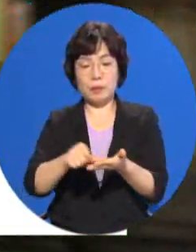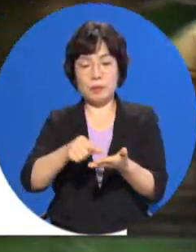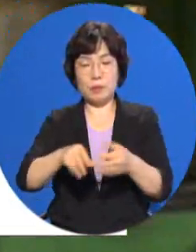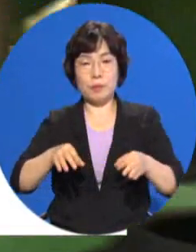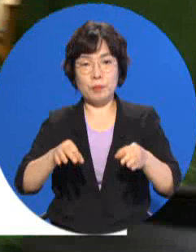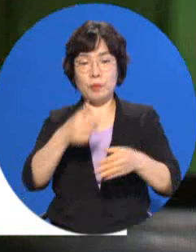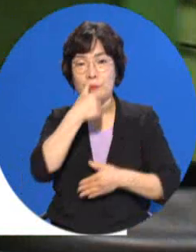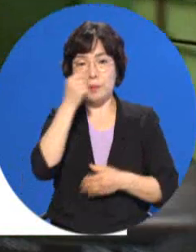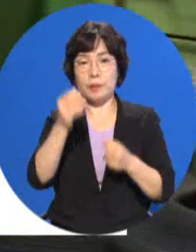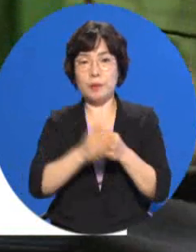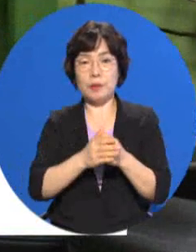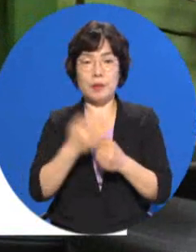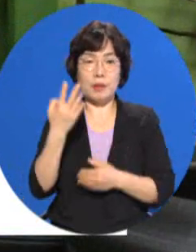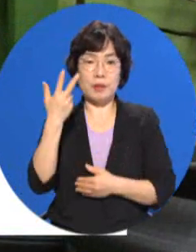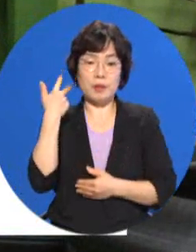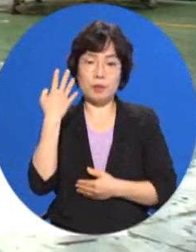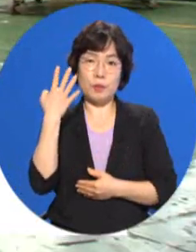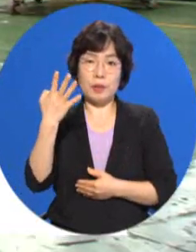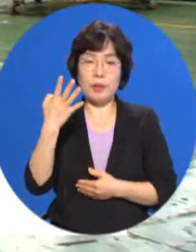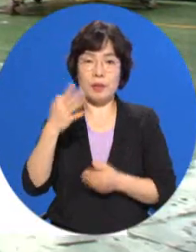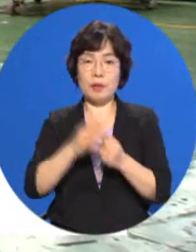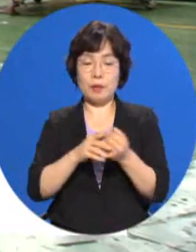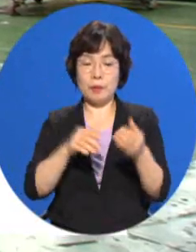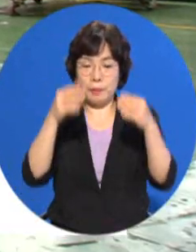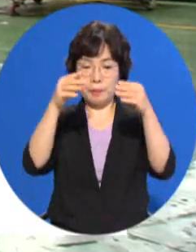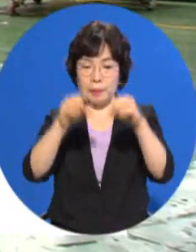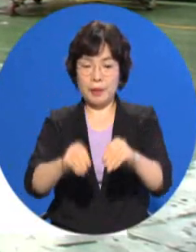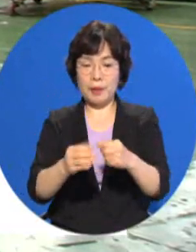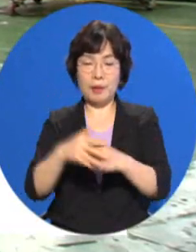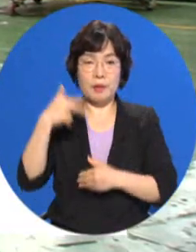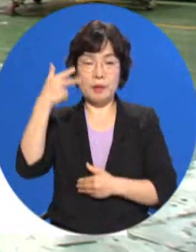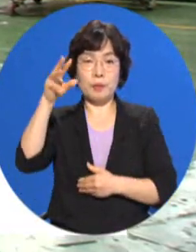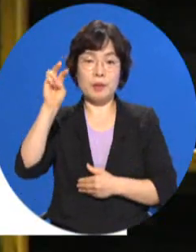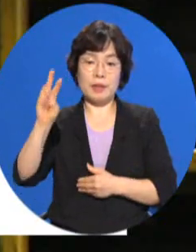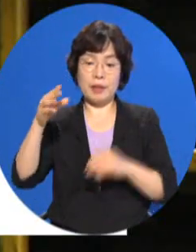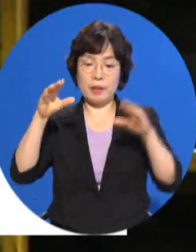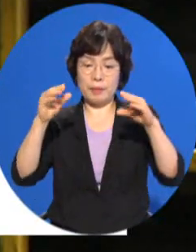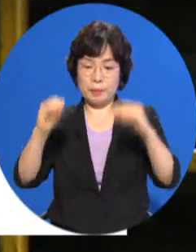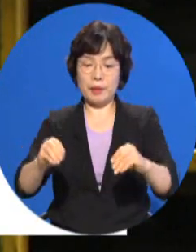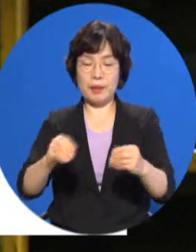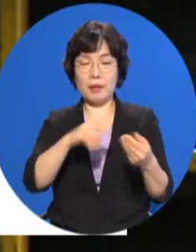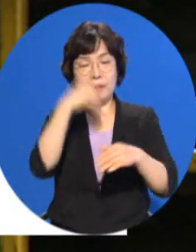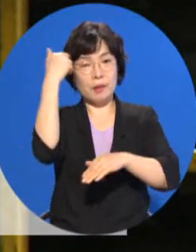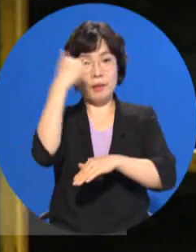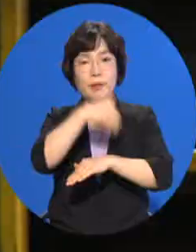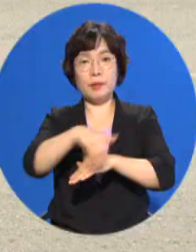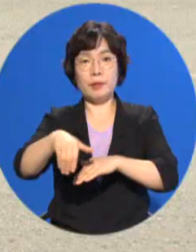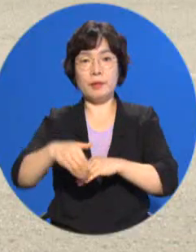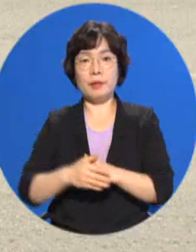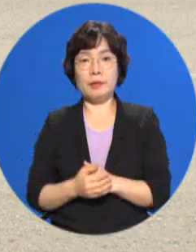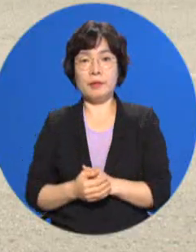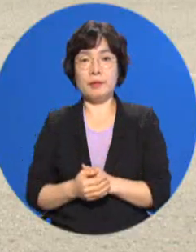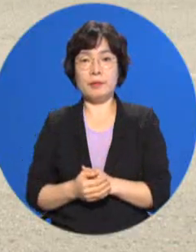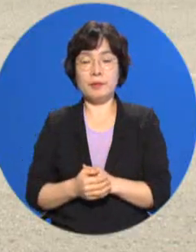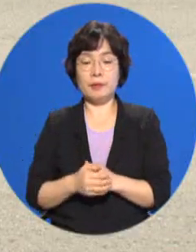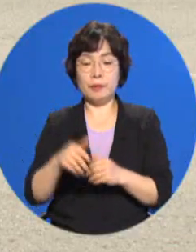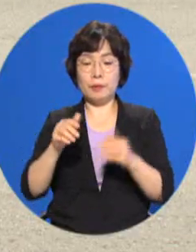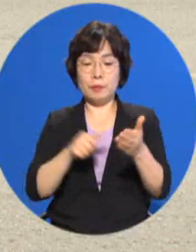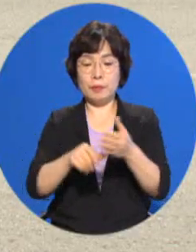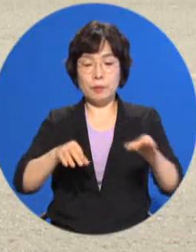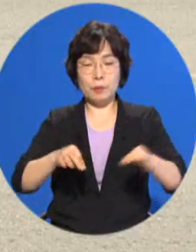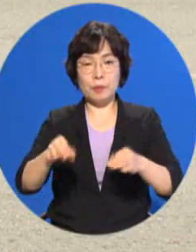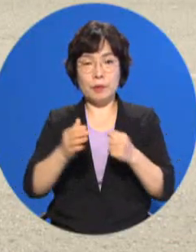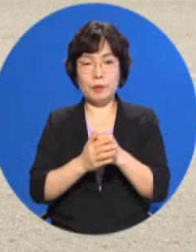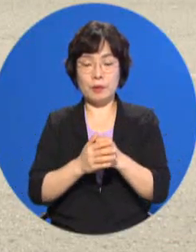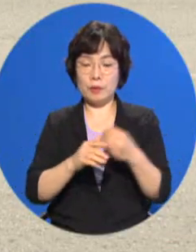지난주 나흘 동안 공장 문을 닫았던 금호타이어는 다음 주에도 사흘 동안 휴업에 들어갈 예정입니다. 금호타이어 노사는